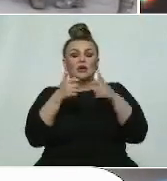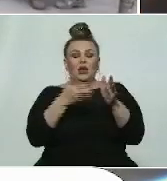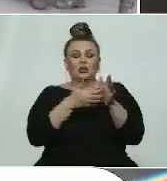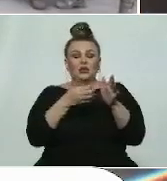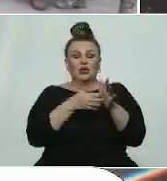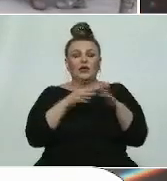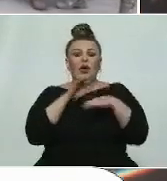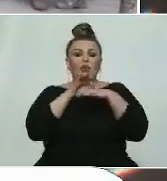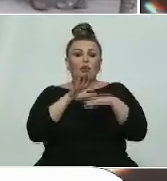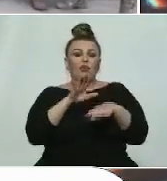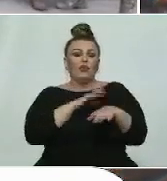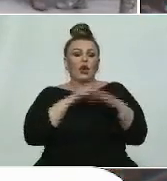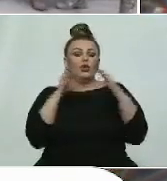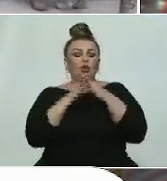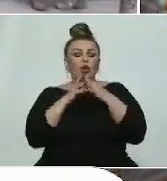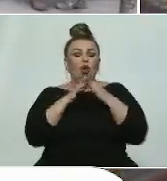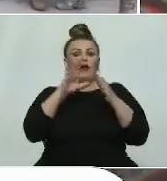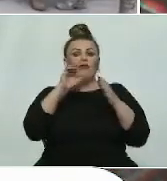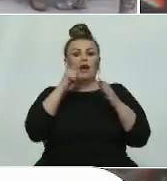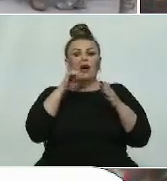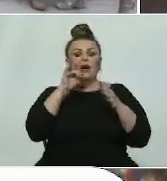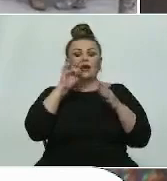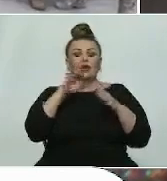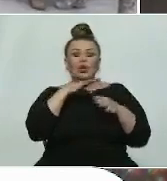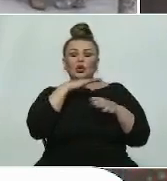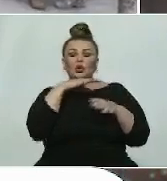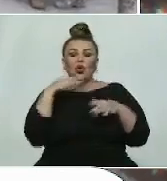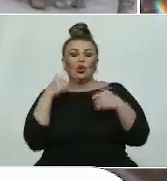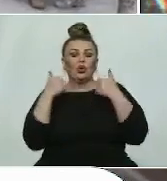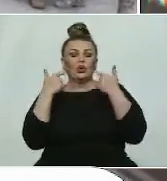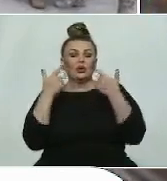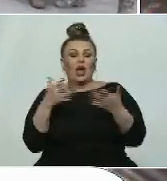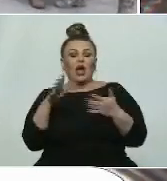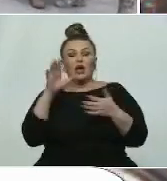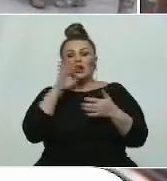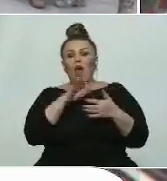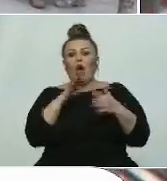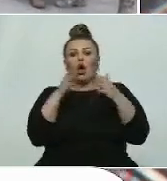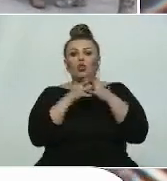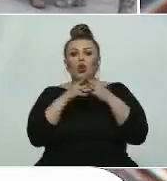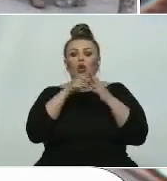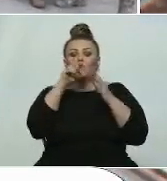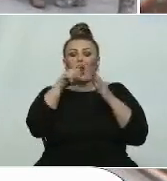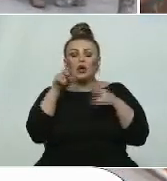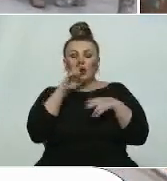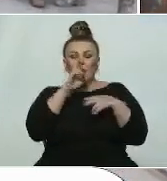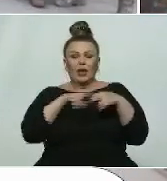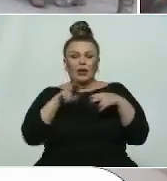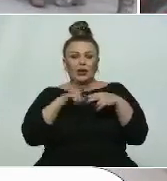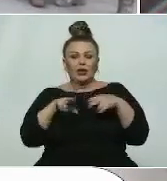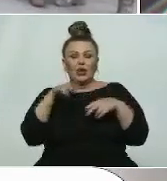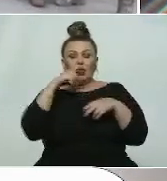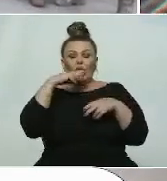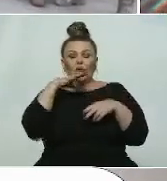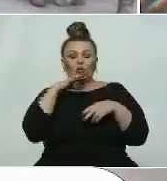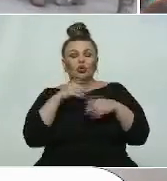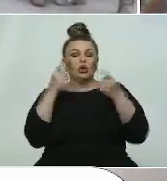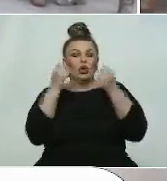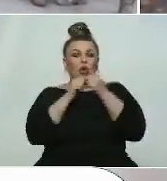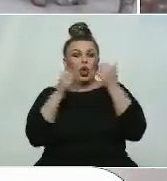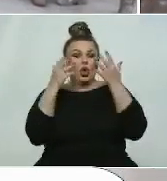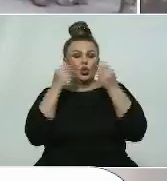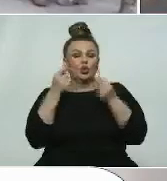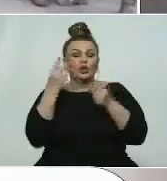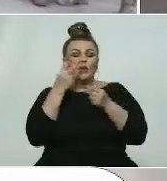istiqamətində gedən döyüşlərdə Wagner çoxlu sayda döyüşçüsünü itirib. Rusiyada gündəm mövzu təşkil edən ikinci